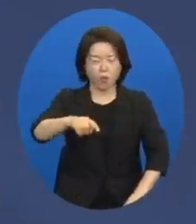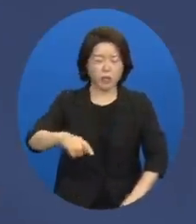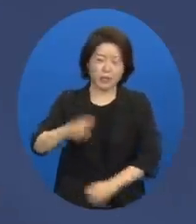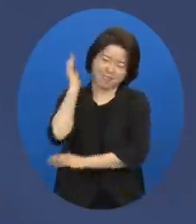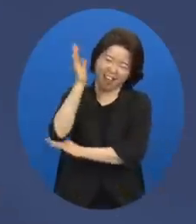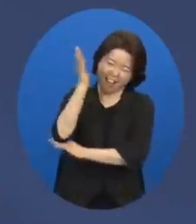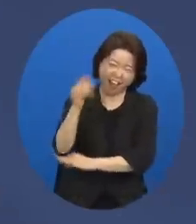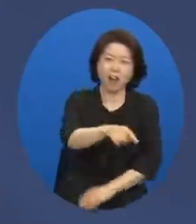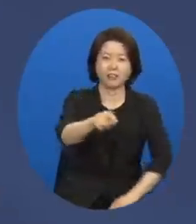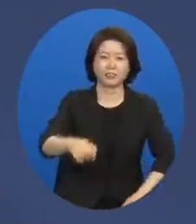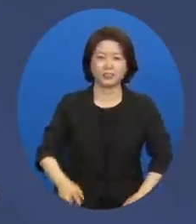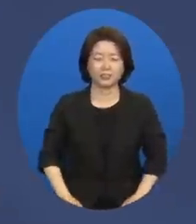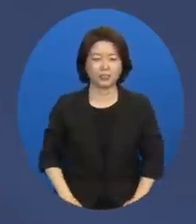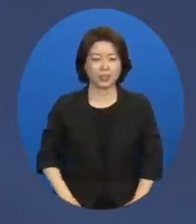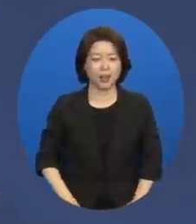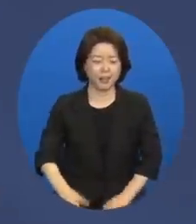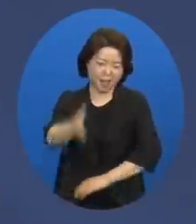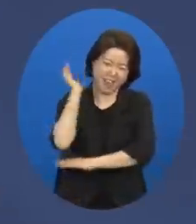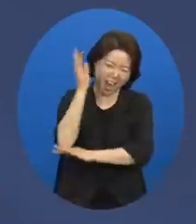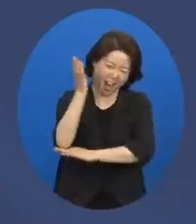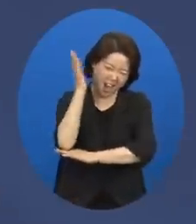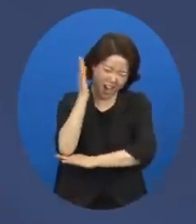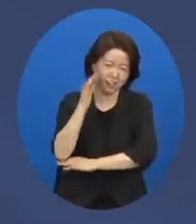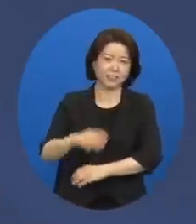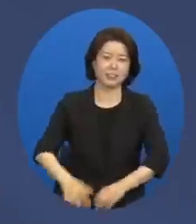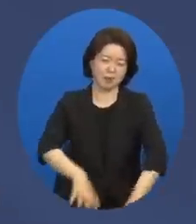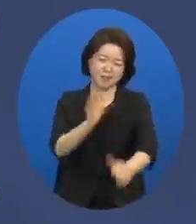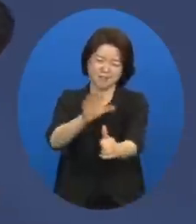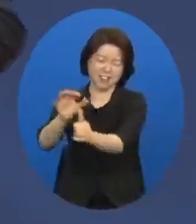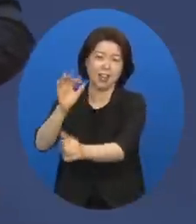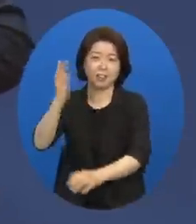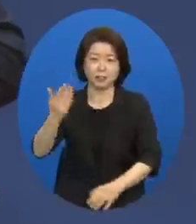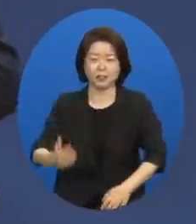난리를 쳐버렸어요. 그냥 아주 난리를 쳤어요. 그랬더니